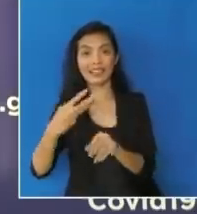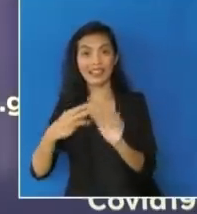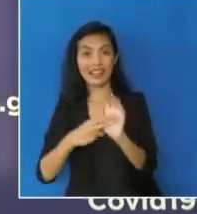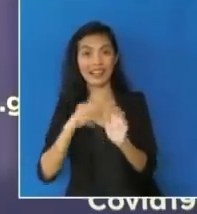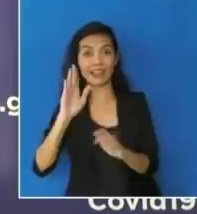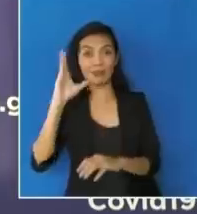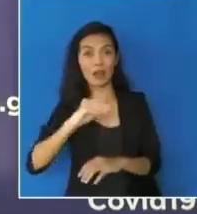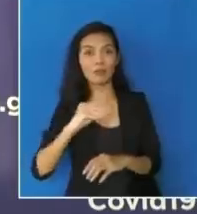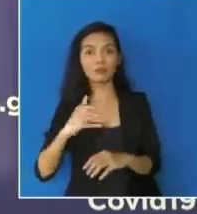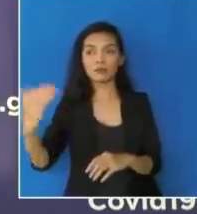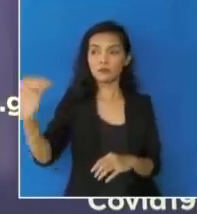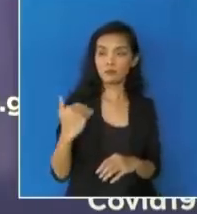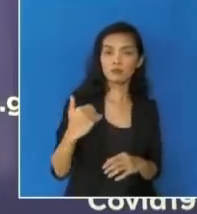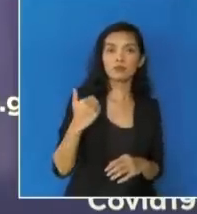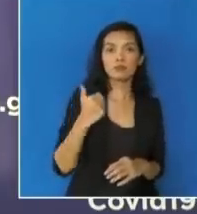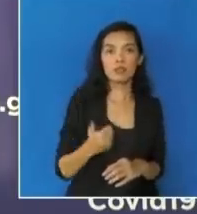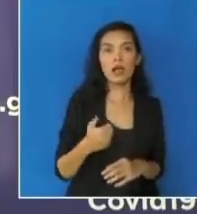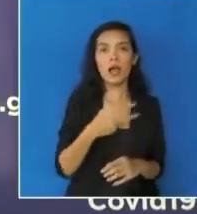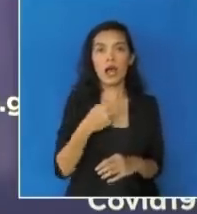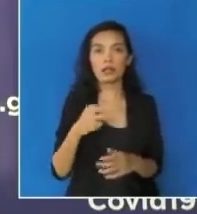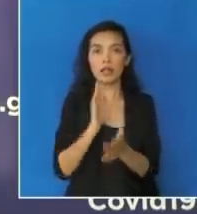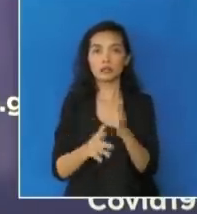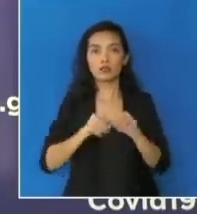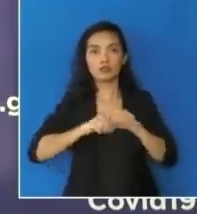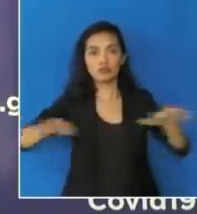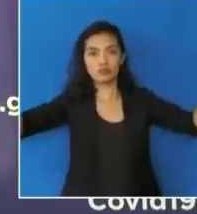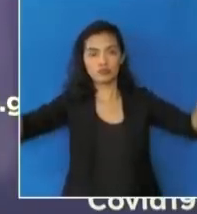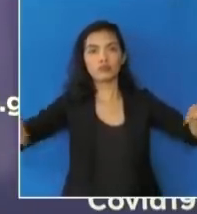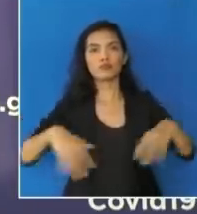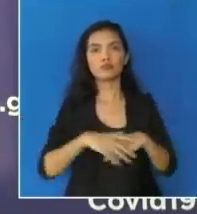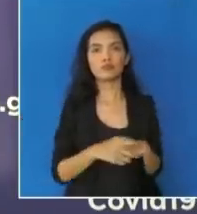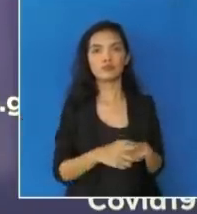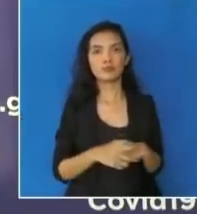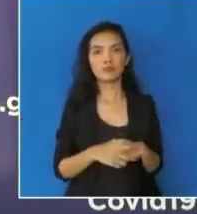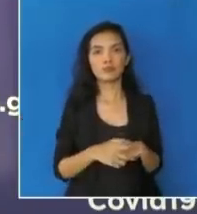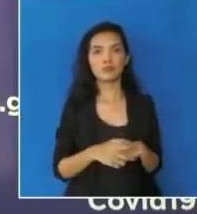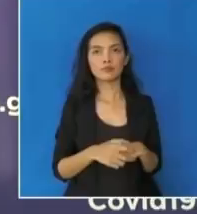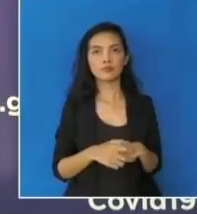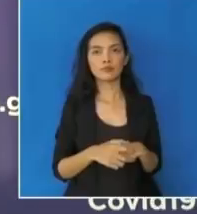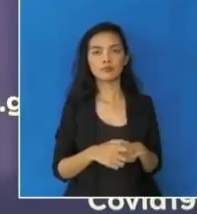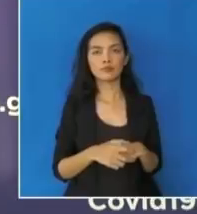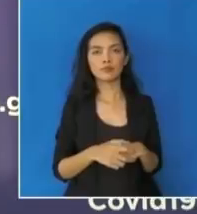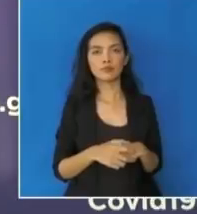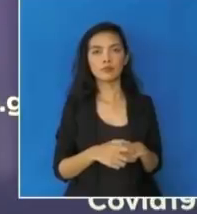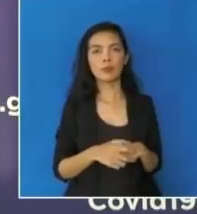akan kita terima dan saat itu juga langsung kita distribusikan ke seluruh laboratorium jejaring.